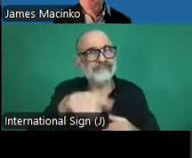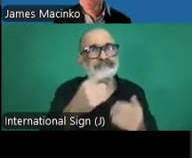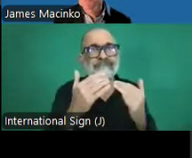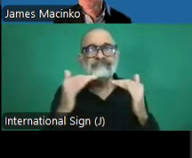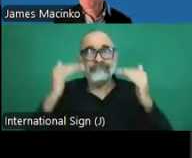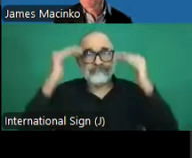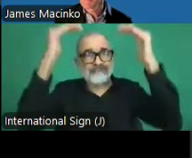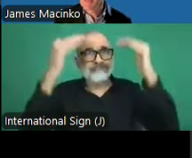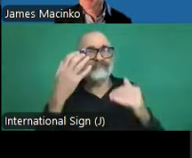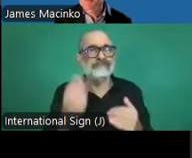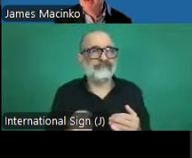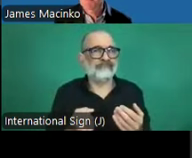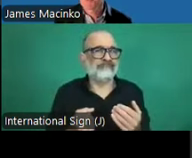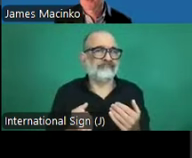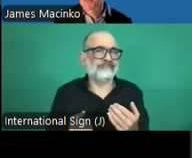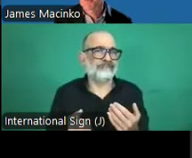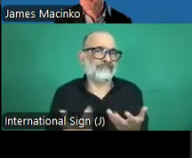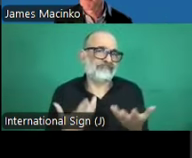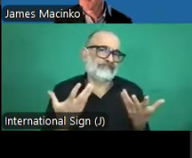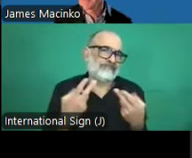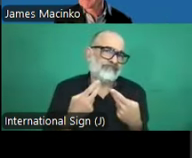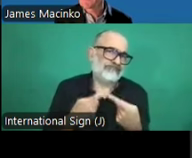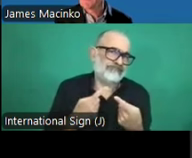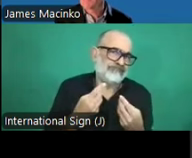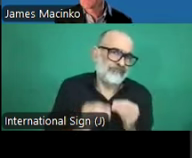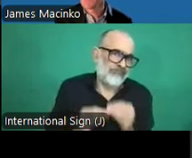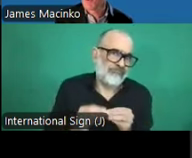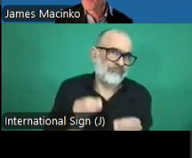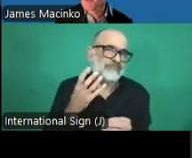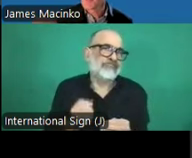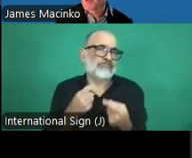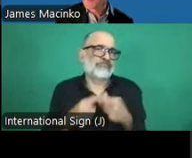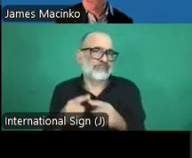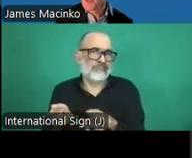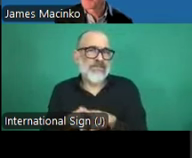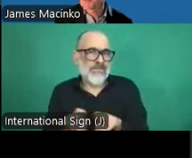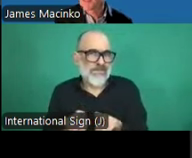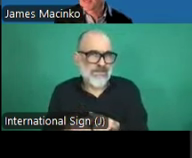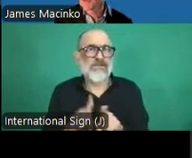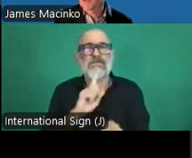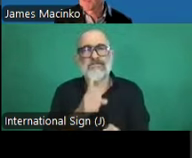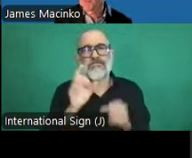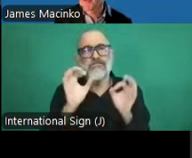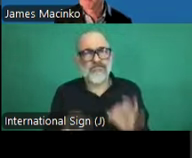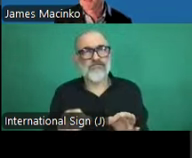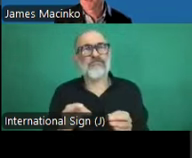pouvoir traduire ceci dans ce qui fait. Les raisons principales dont les soins n'ont pas